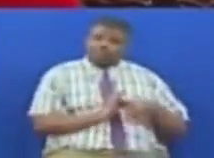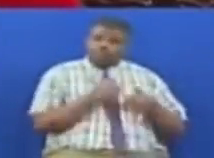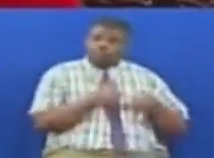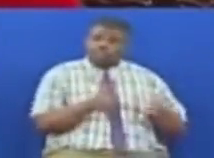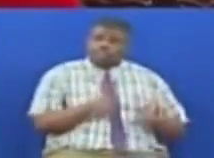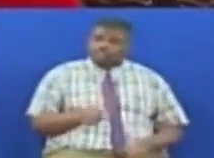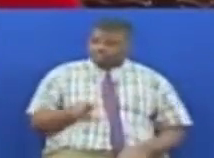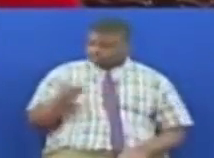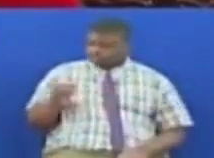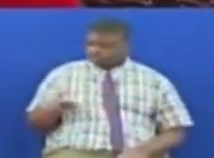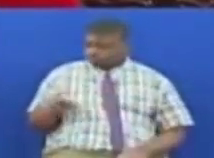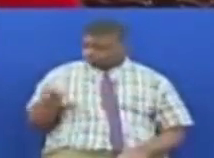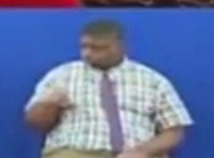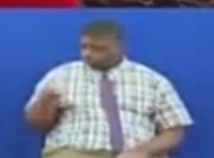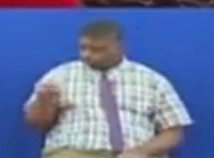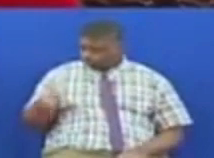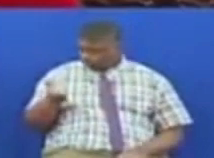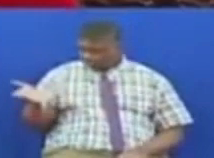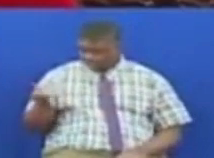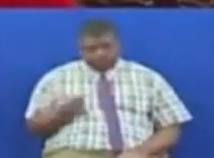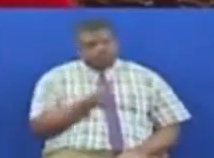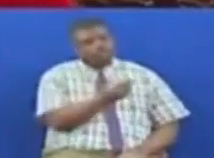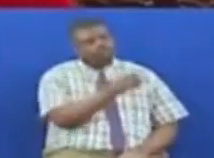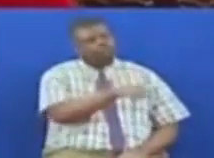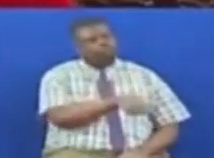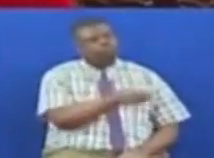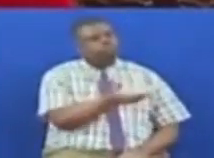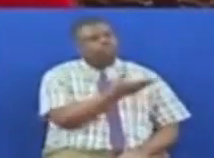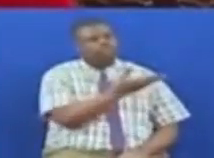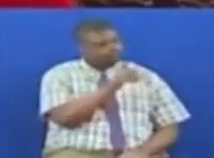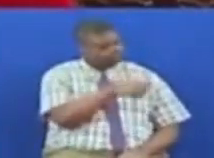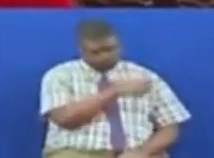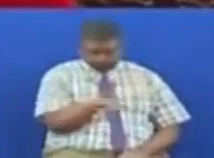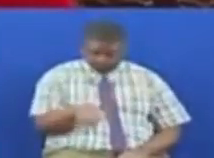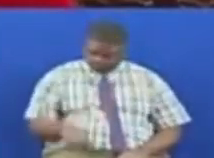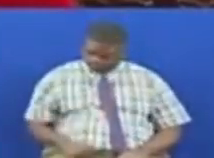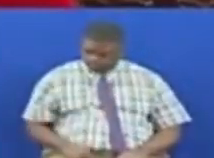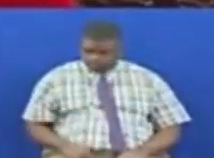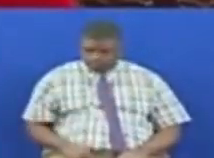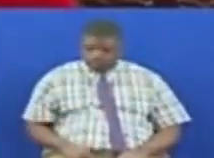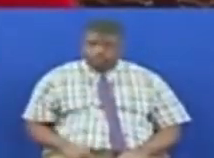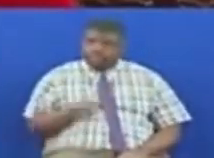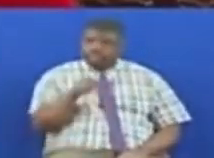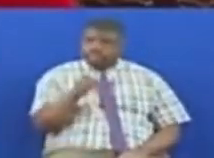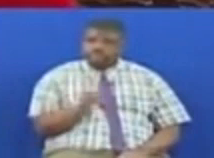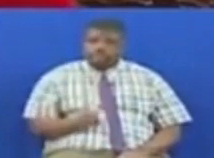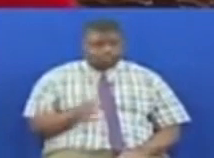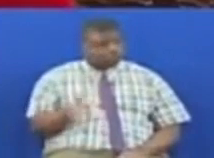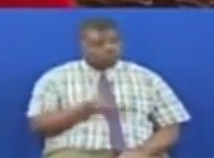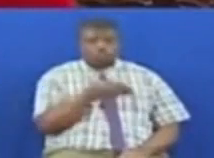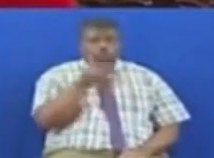alafu akashtakiwa mtu mwingine ambaye ni mwanasheria mkuu. Pia kwa kuweka kipengele hiki inaondoa dhana nzima ya uwajibikaji